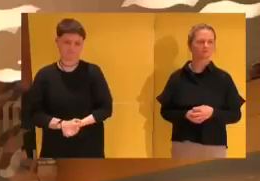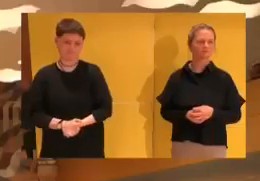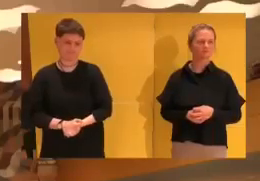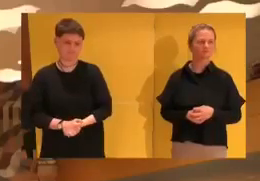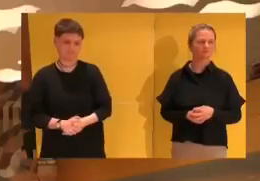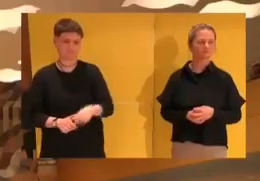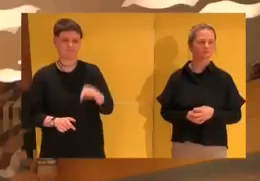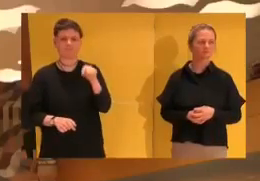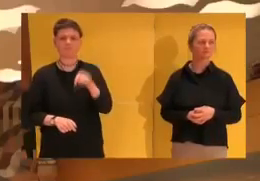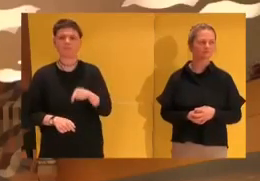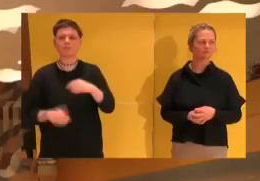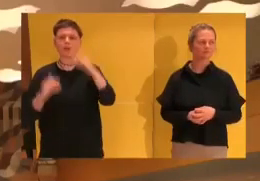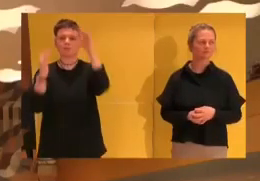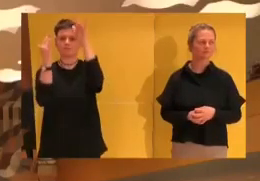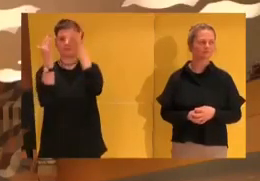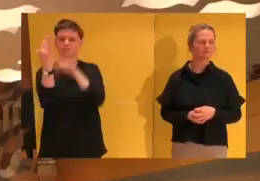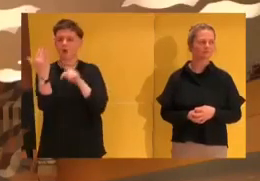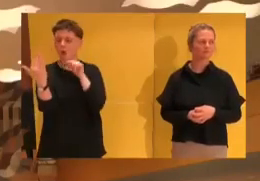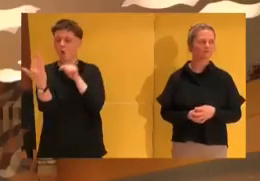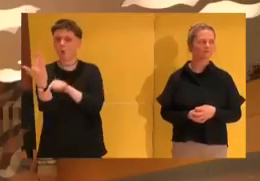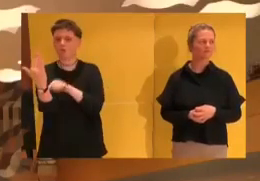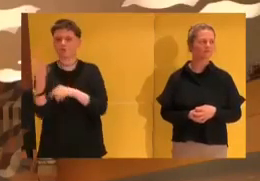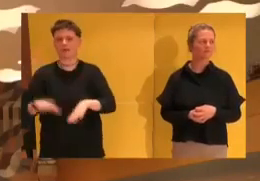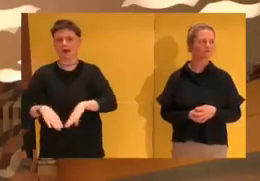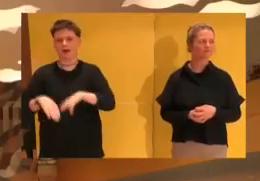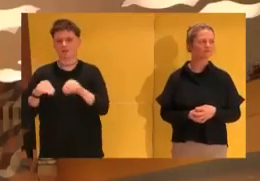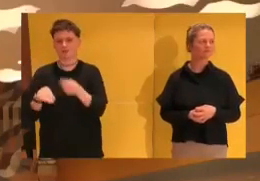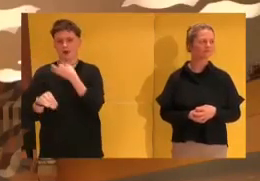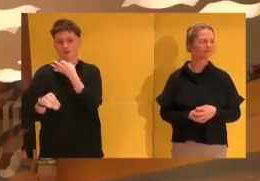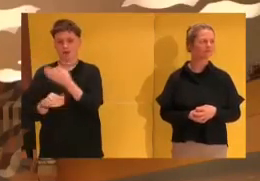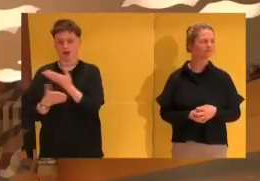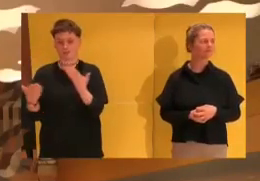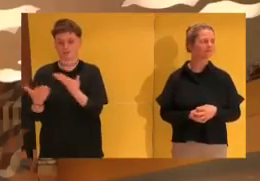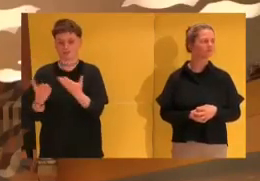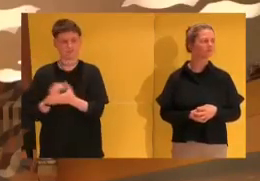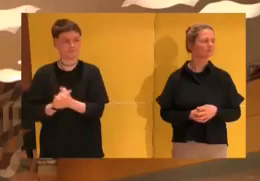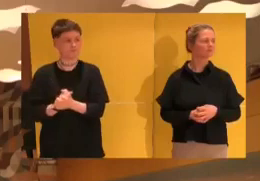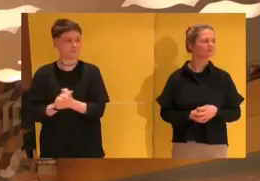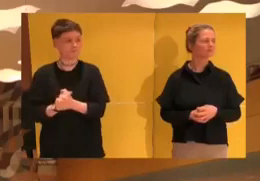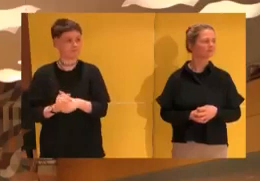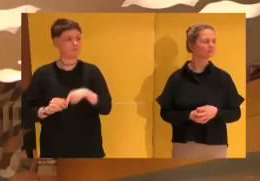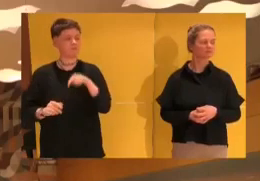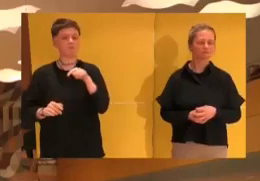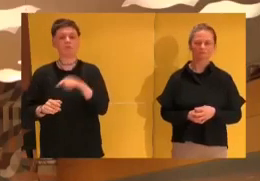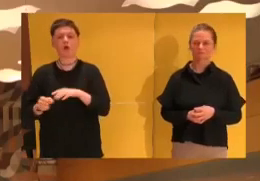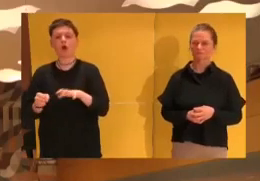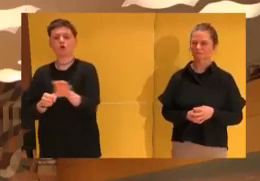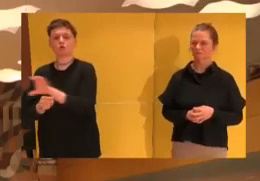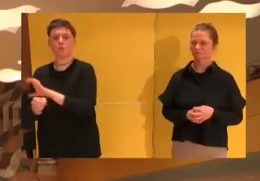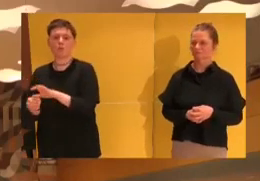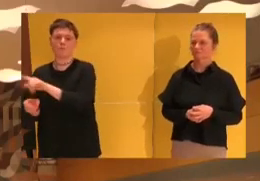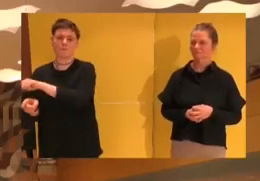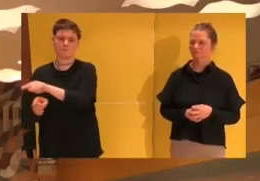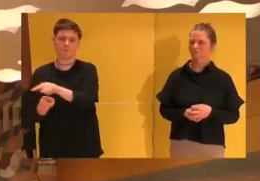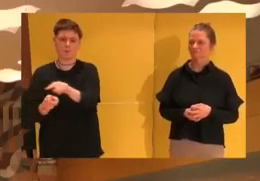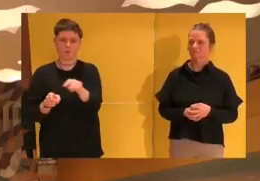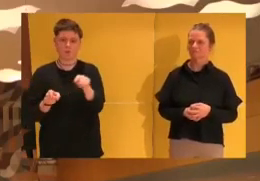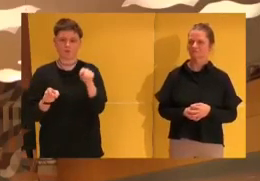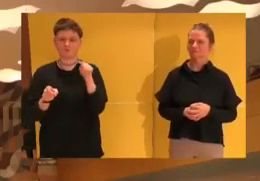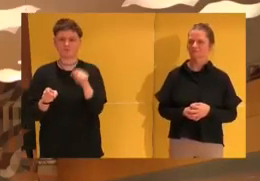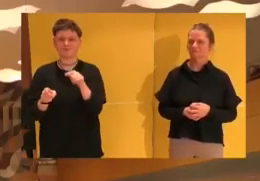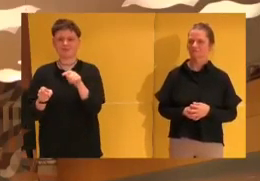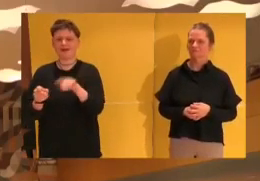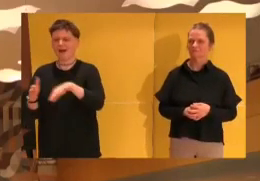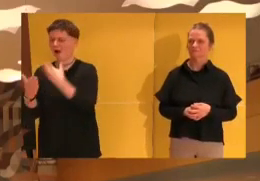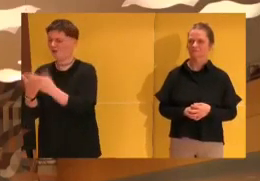Fangen Sie ganz unten an. Na gut, ich stelle die Frage von ganz unten. Also, die Kommunen stehen absehbar vor